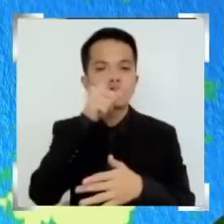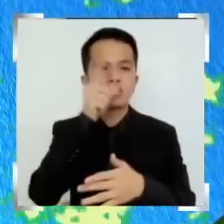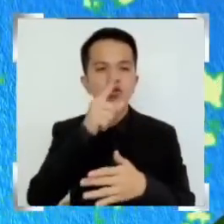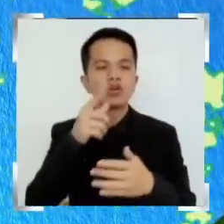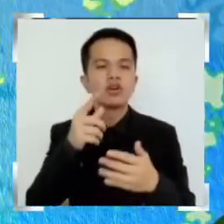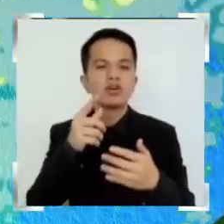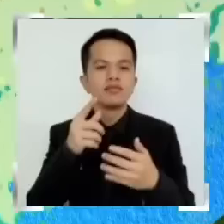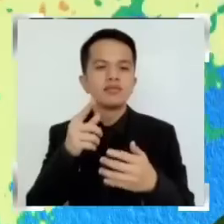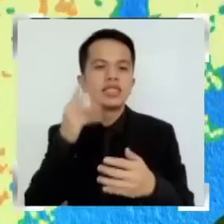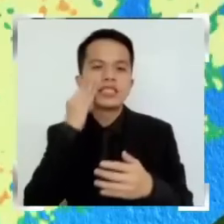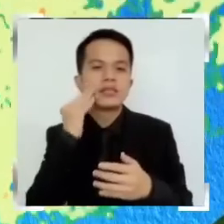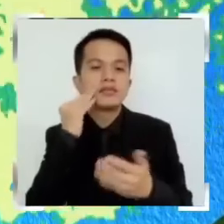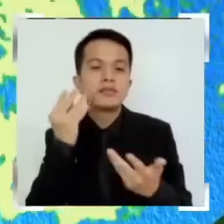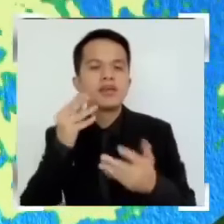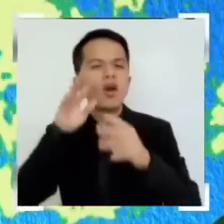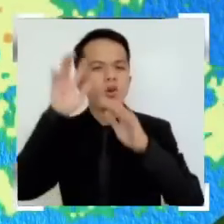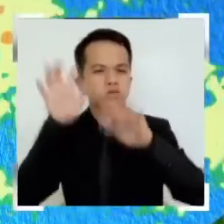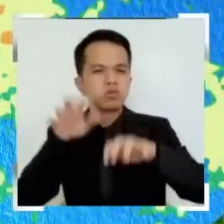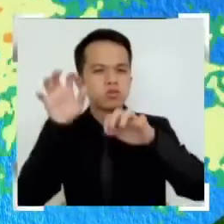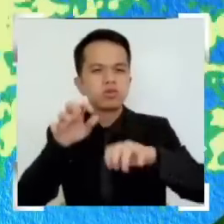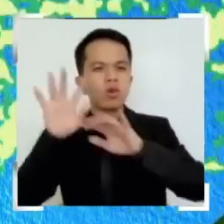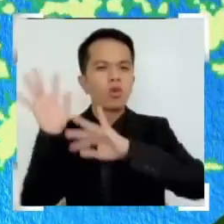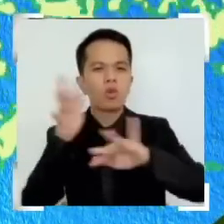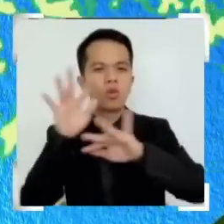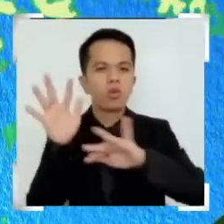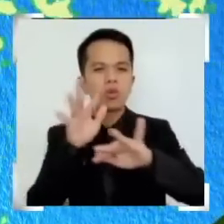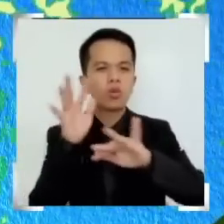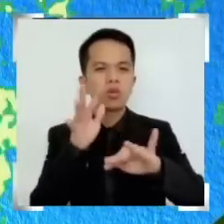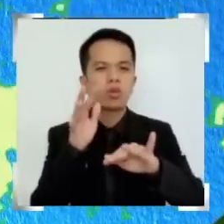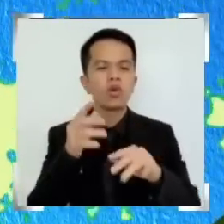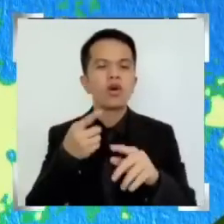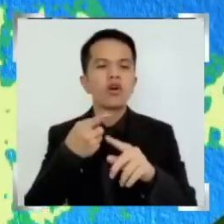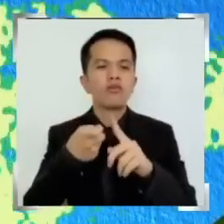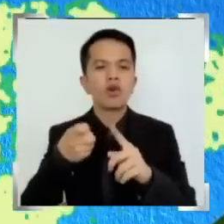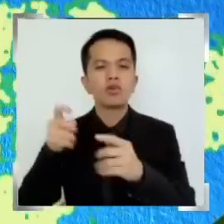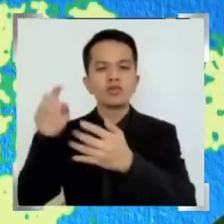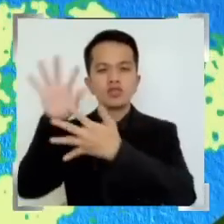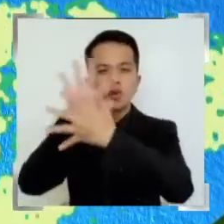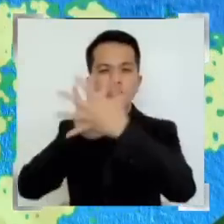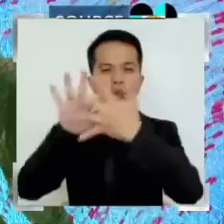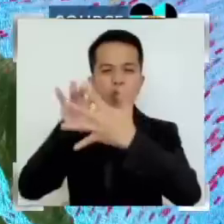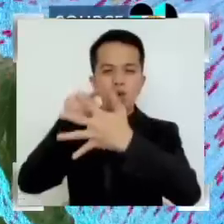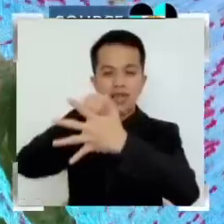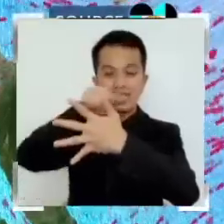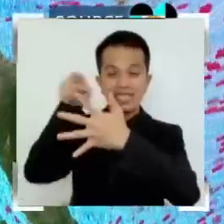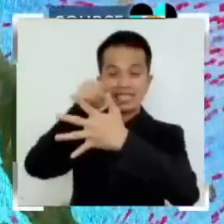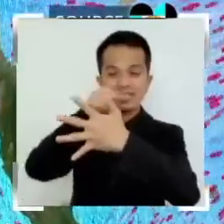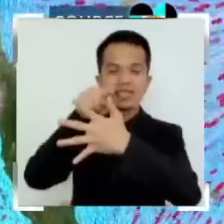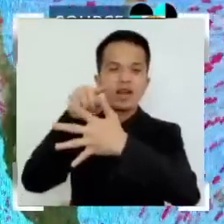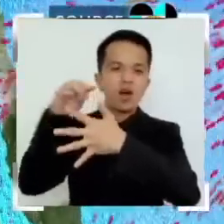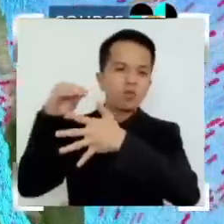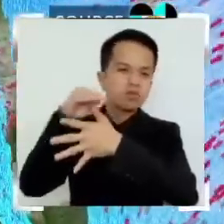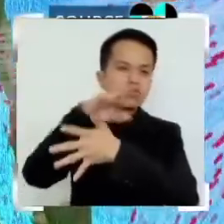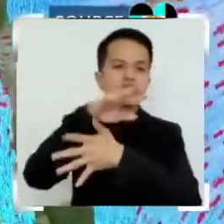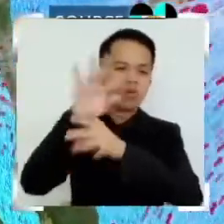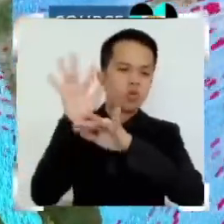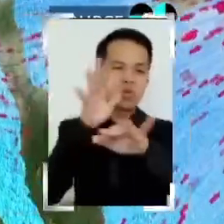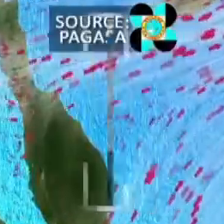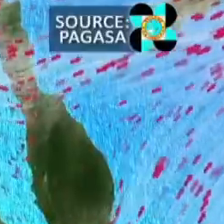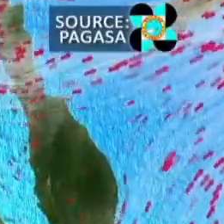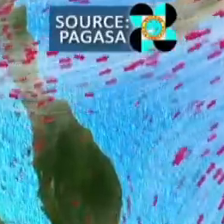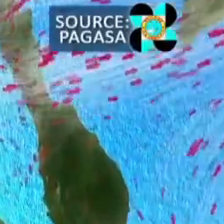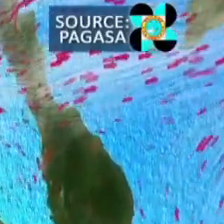na ulan dulot ng rain bands ng bagyo. Hahatakin din ng bagyo ang hanging habagat